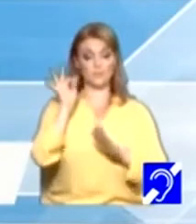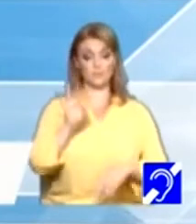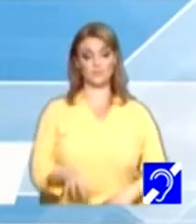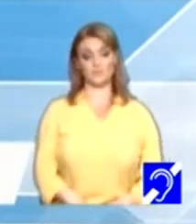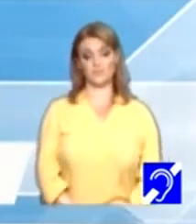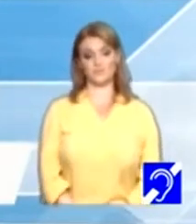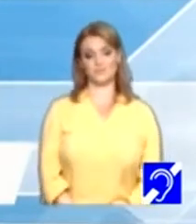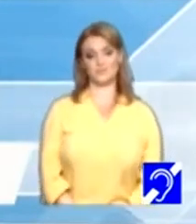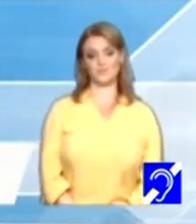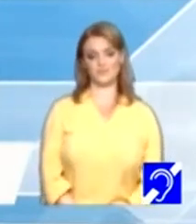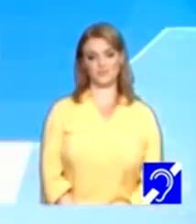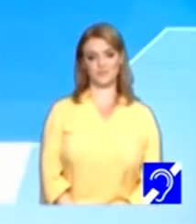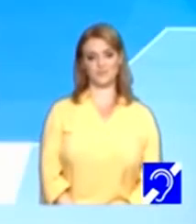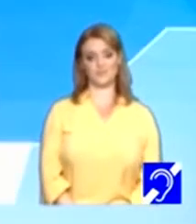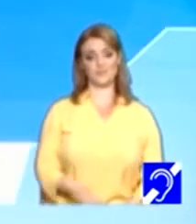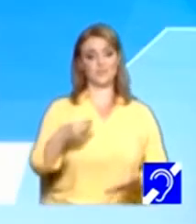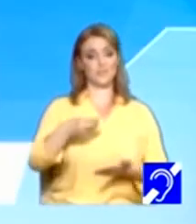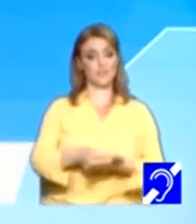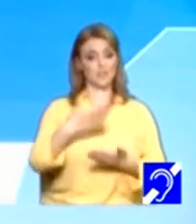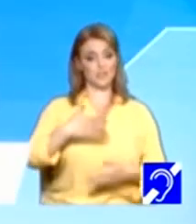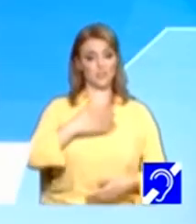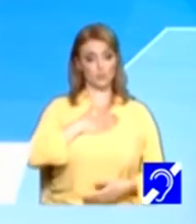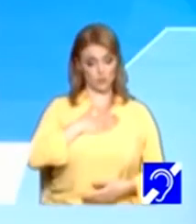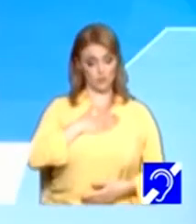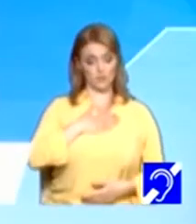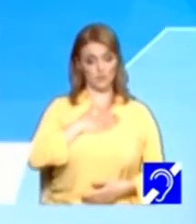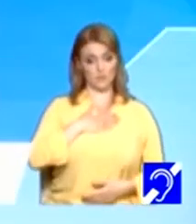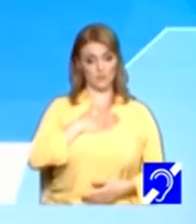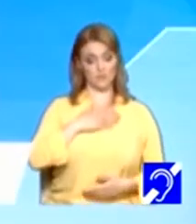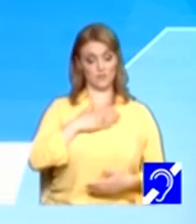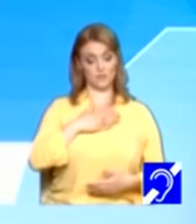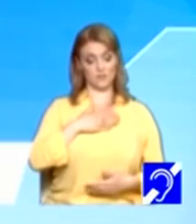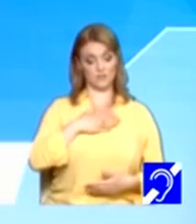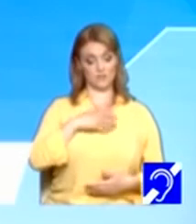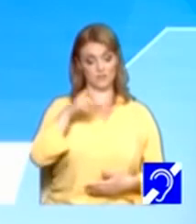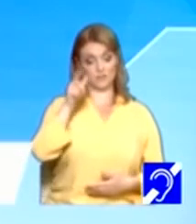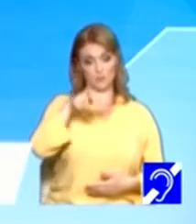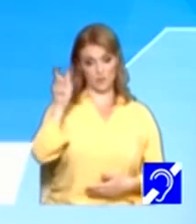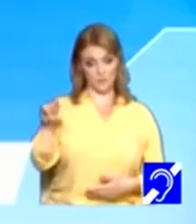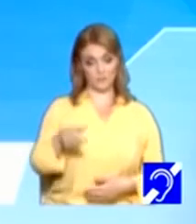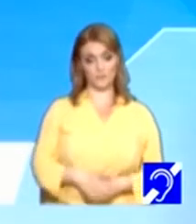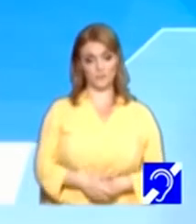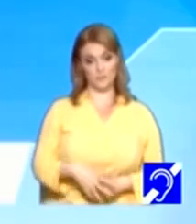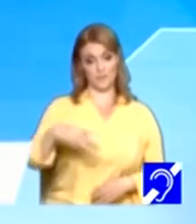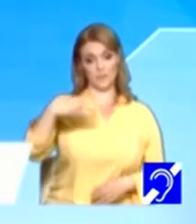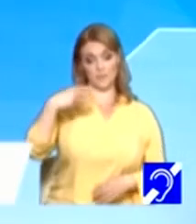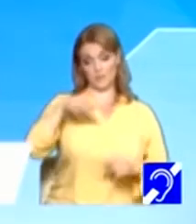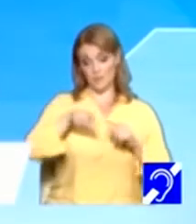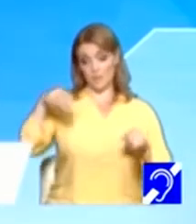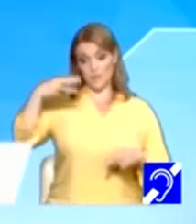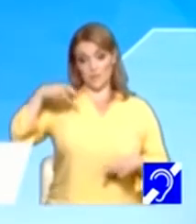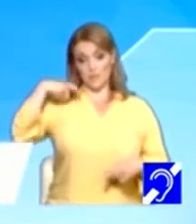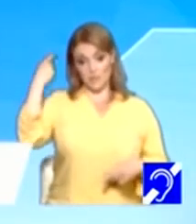rog. Dragii noștri și scumpii noștri concetățeni, de 30 de ani